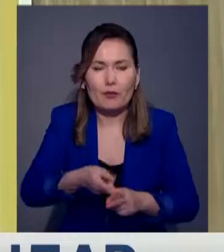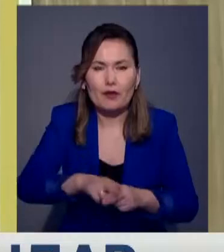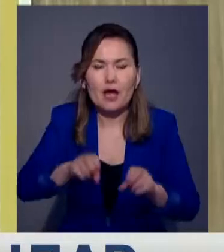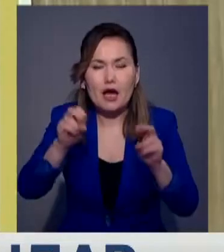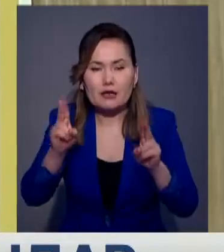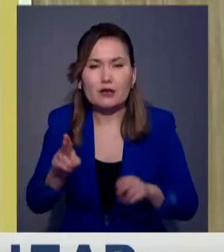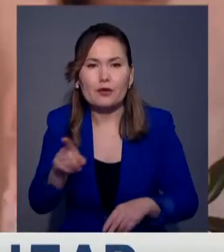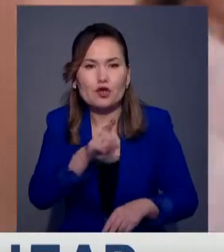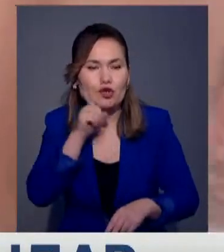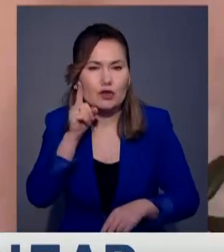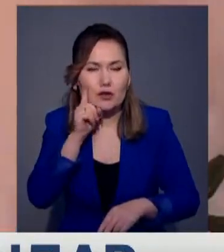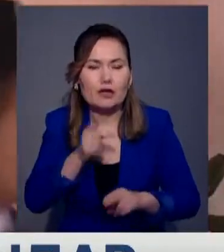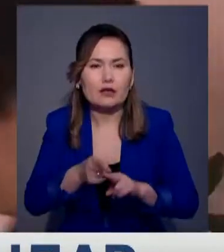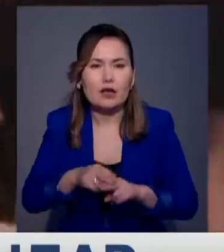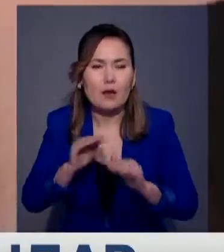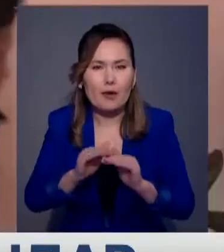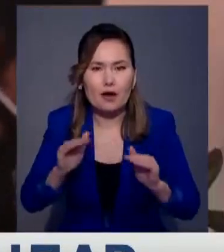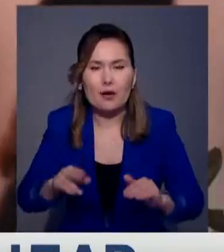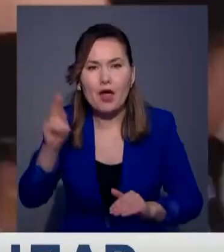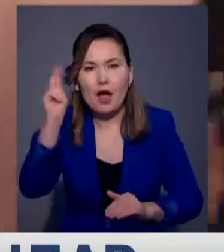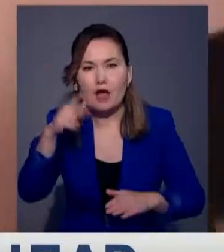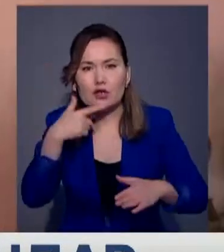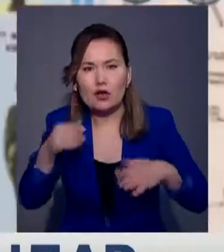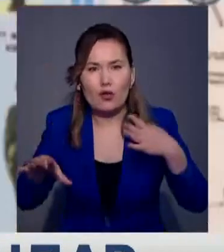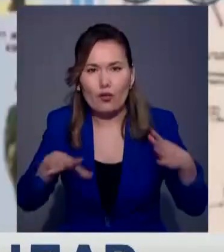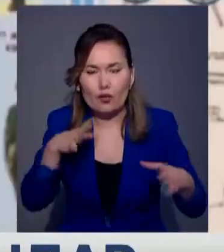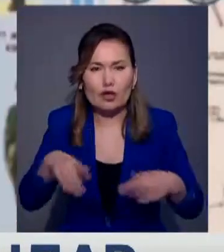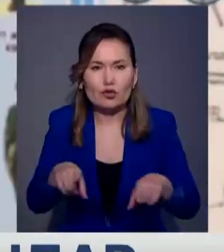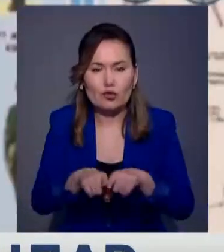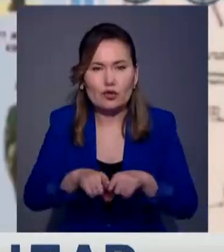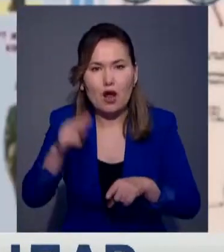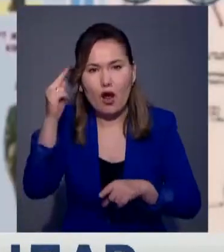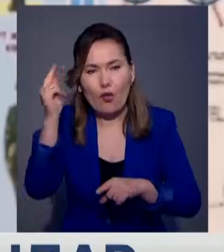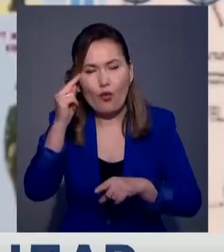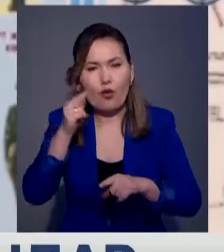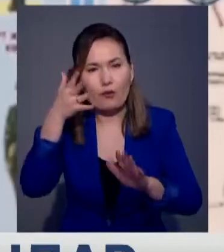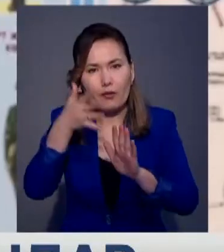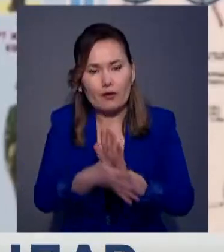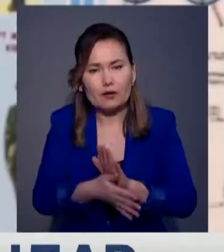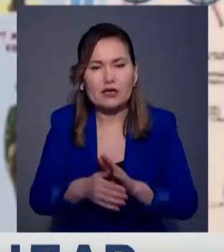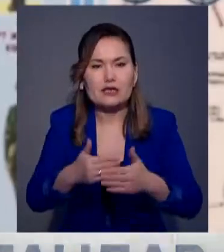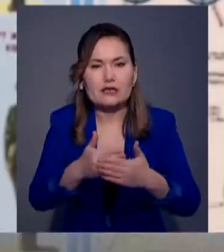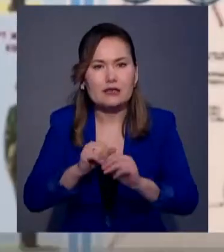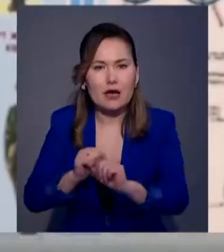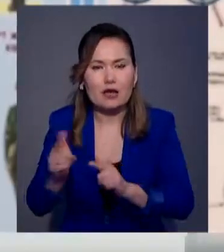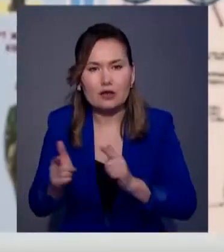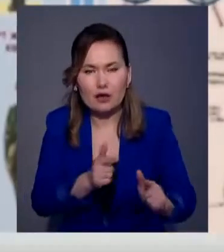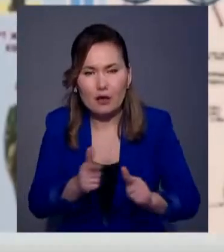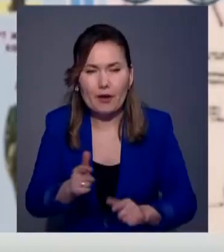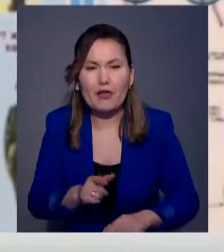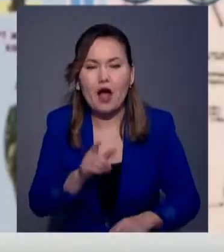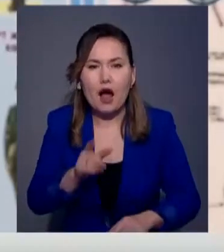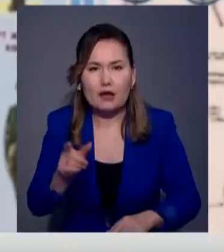арнайы сабақтарға ден қойып, әскери оқу жаттығуға кіріседі. Әскери сабағының тақырыбына бұлар саптық дайындық, азаматтық қорғаныс